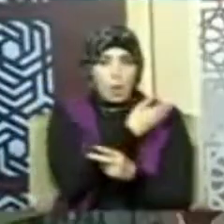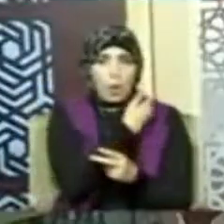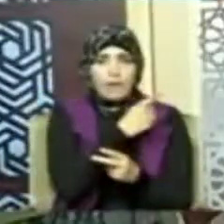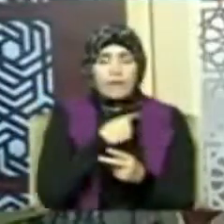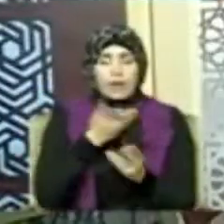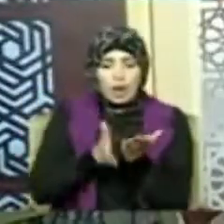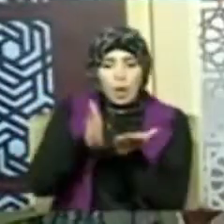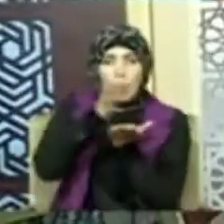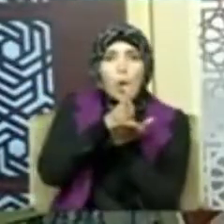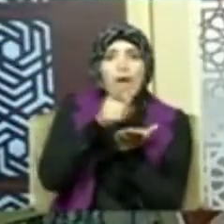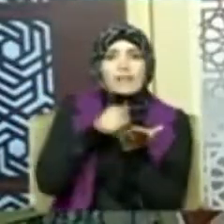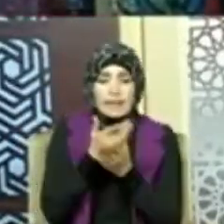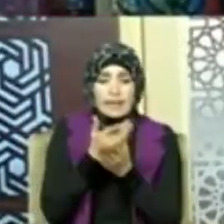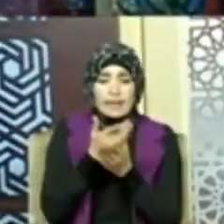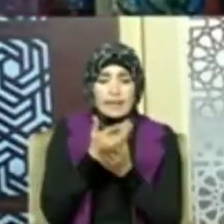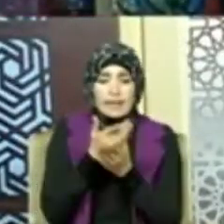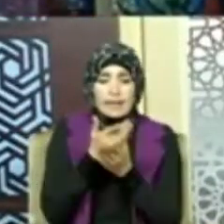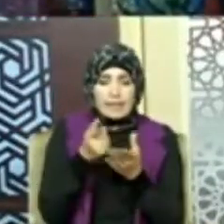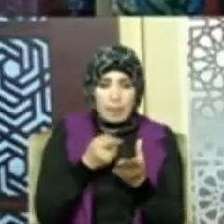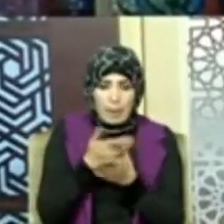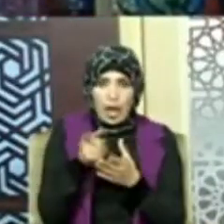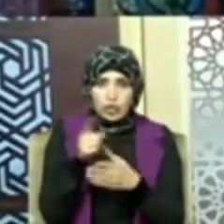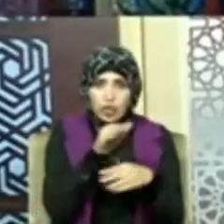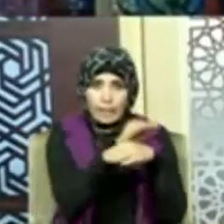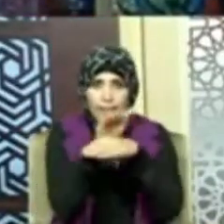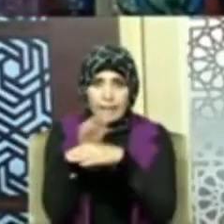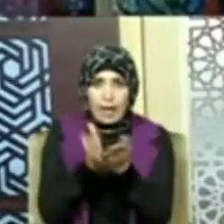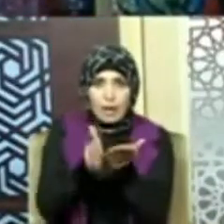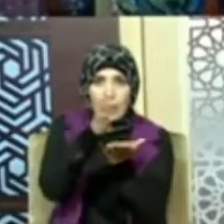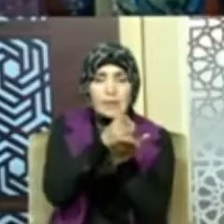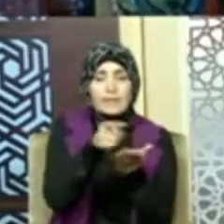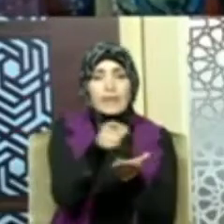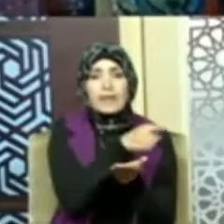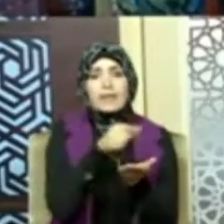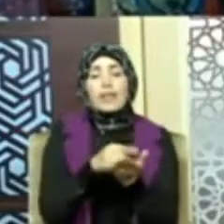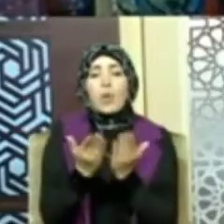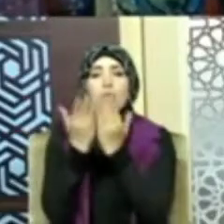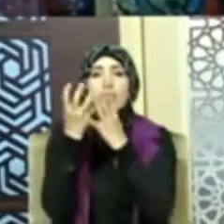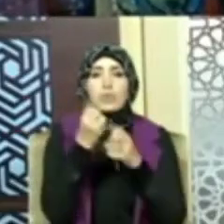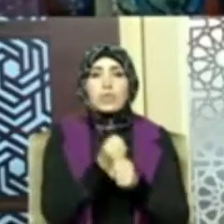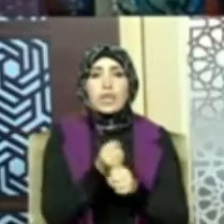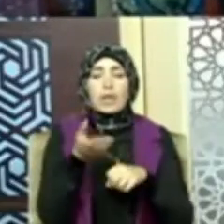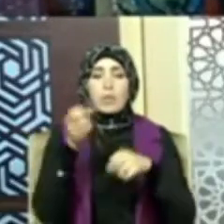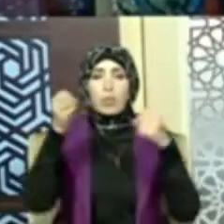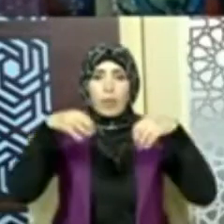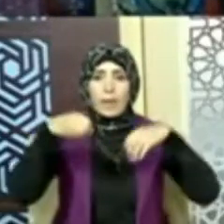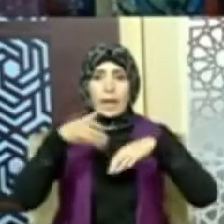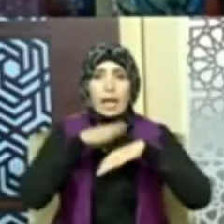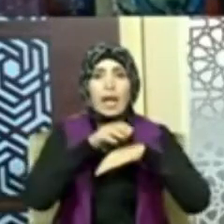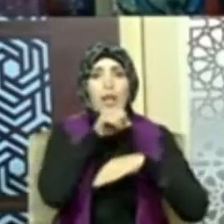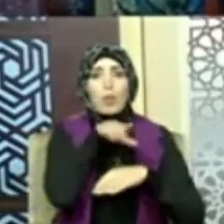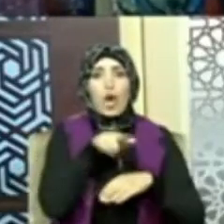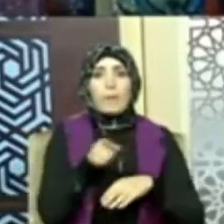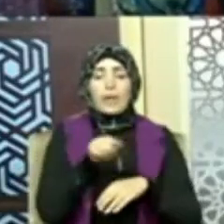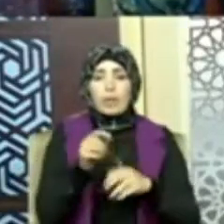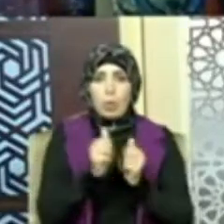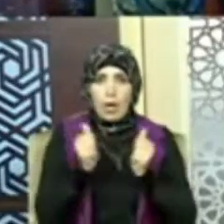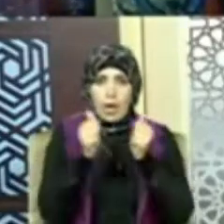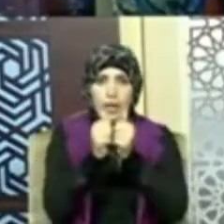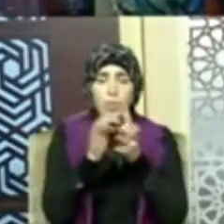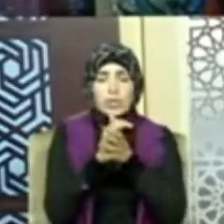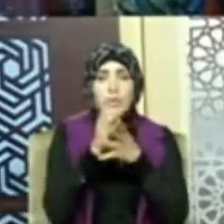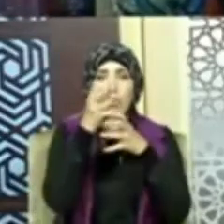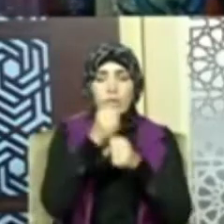واهد بنا واجعلنا سببا لما اهتدى. وصل اللهم وسلم وبارك على سيدنا محمد وآله وصحبه وسلم،